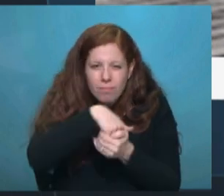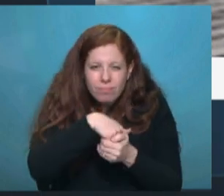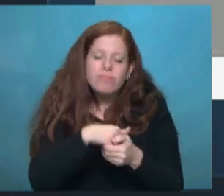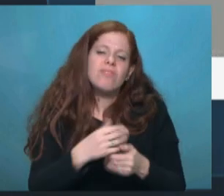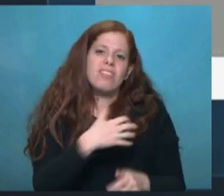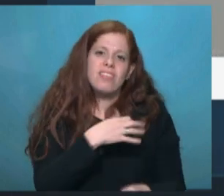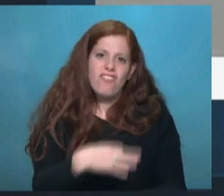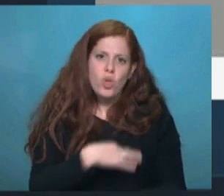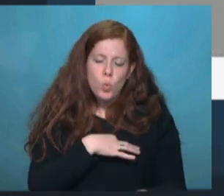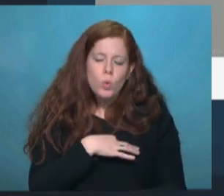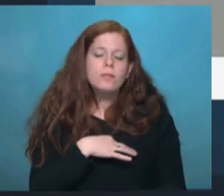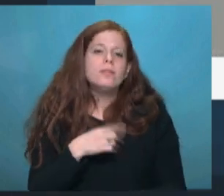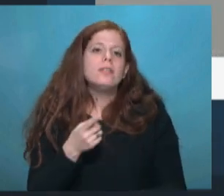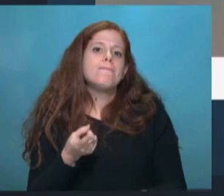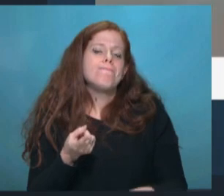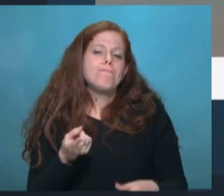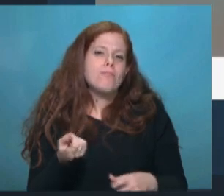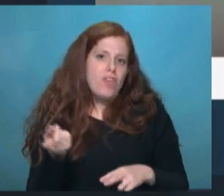הסירה. ומיד